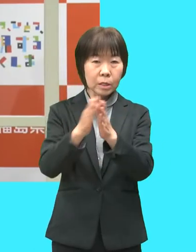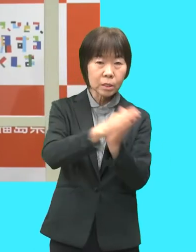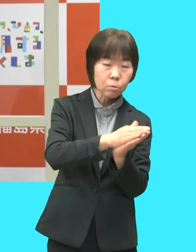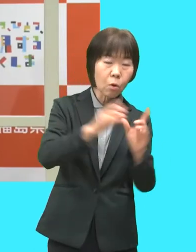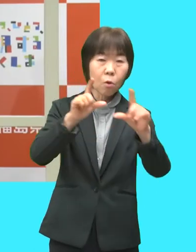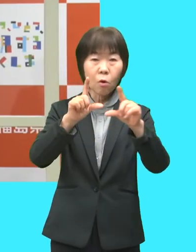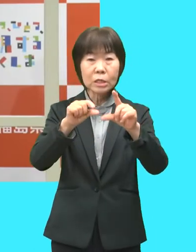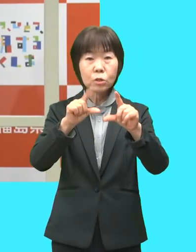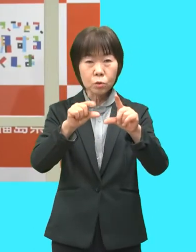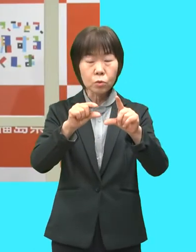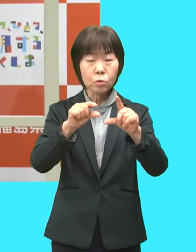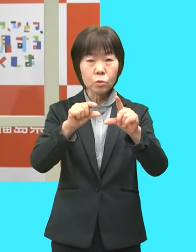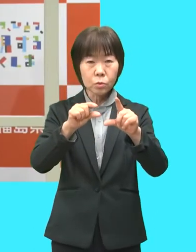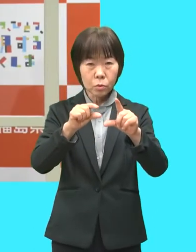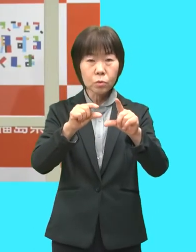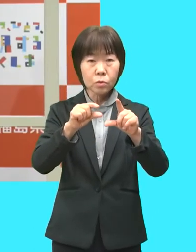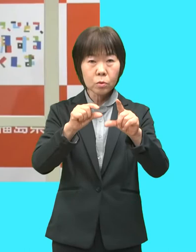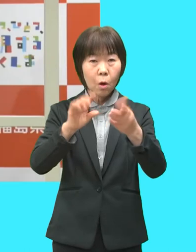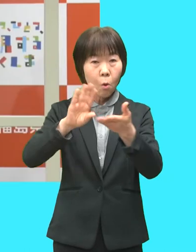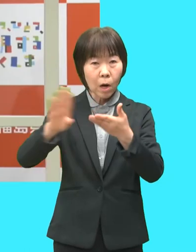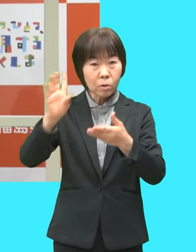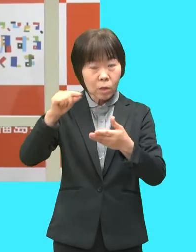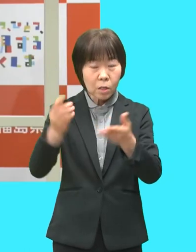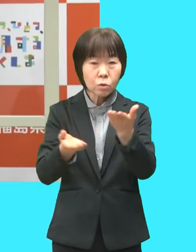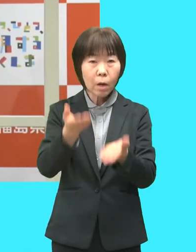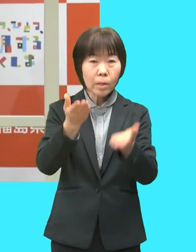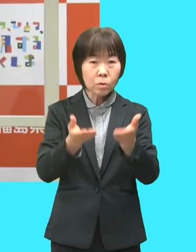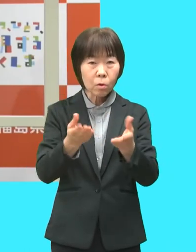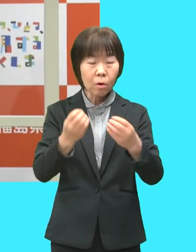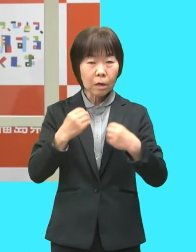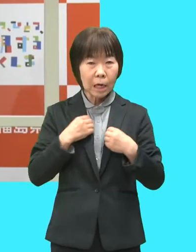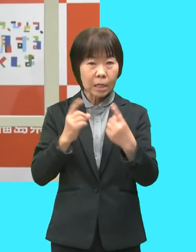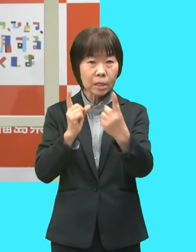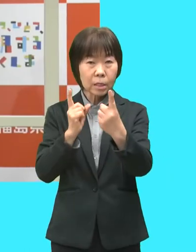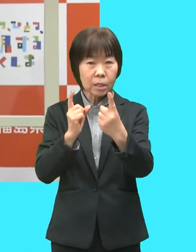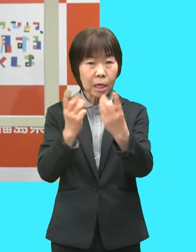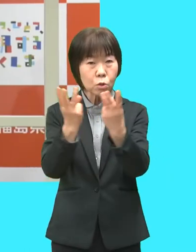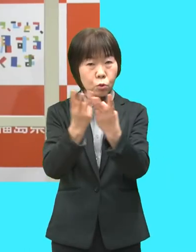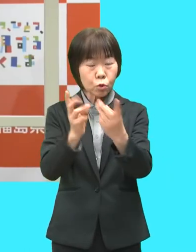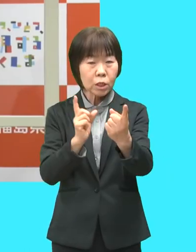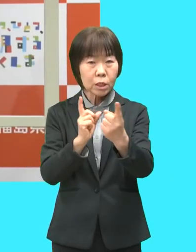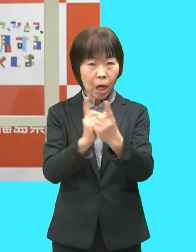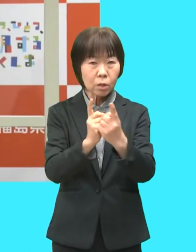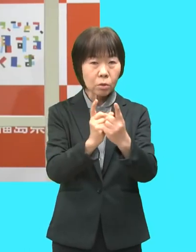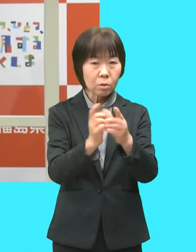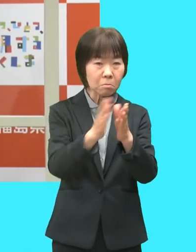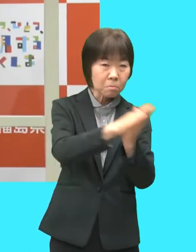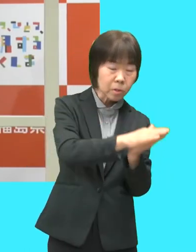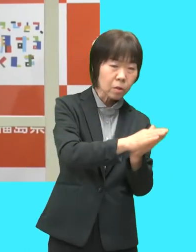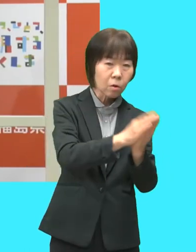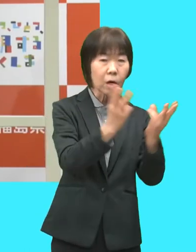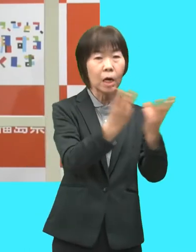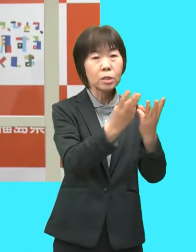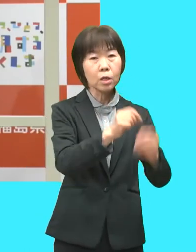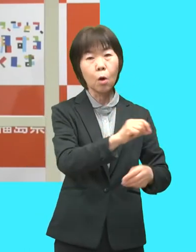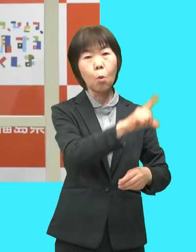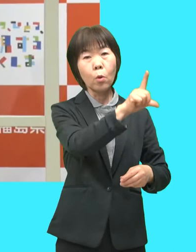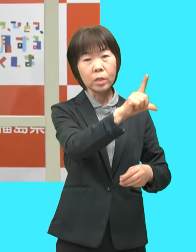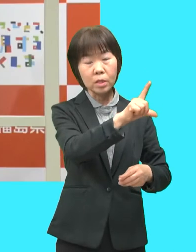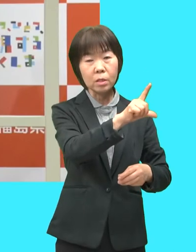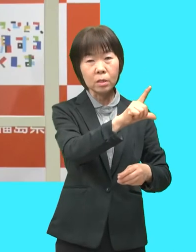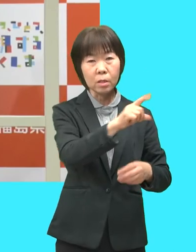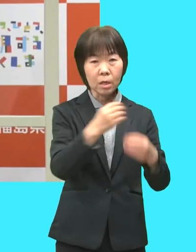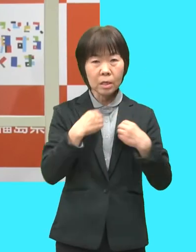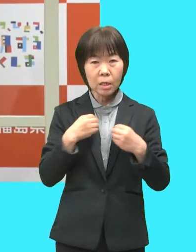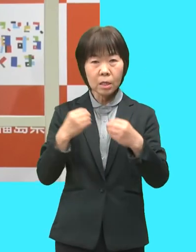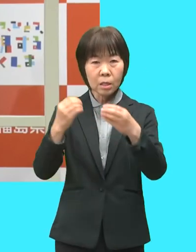ですね、他県に比べて感染者数に比べて死者の数が相当多いと。でやっぱりクラ